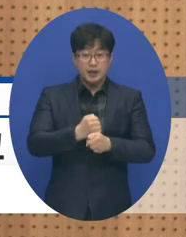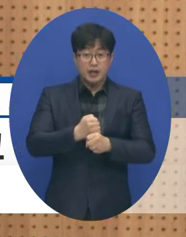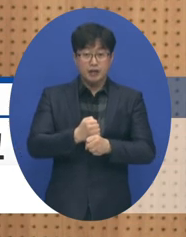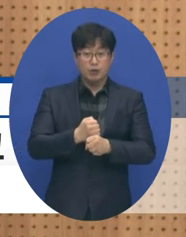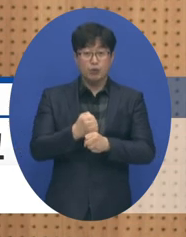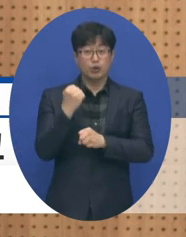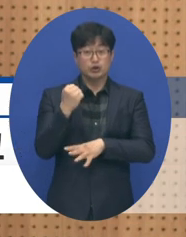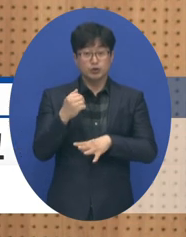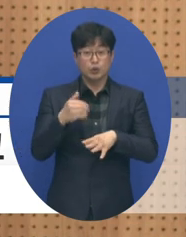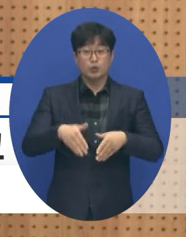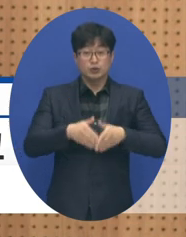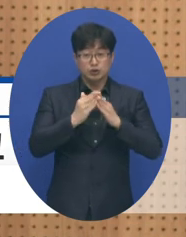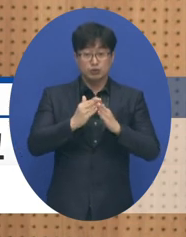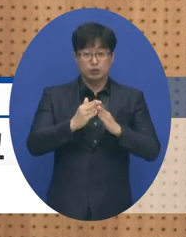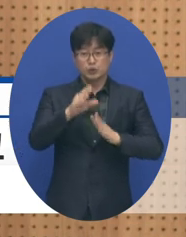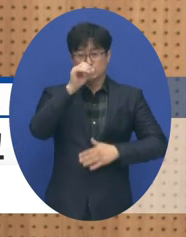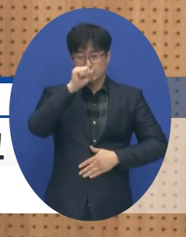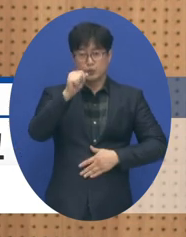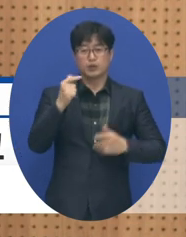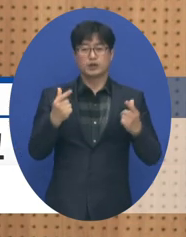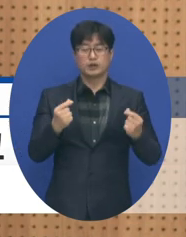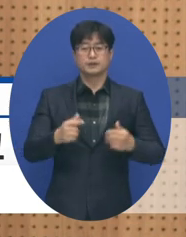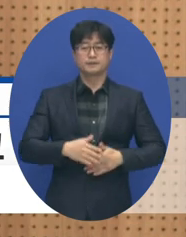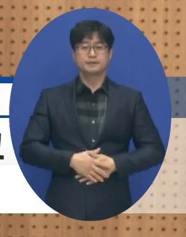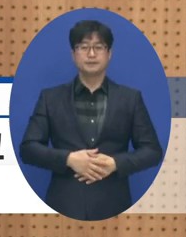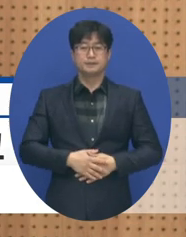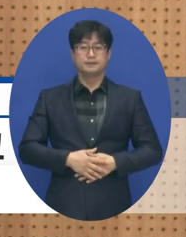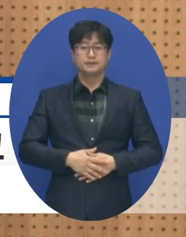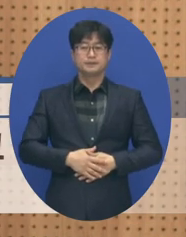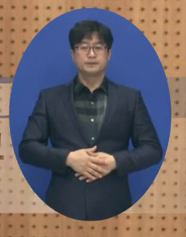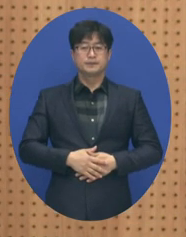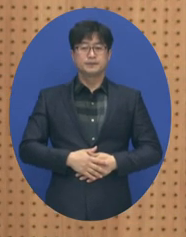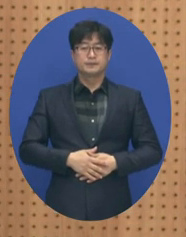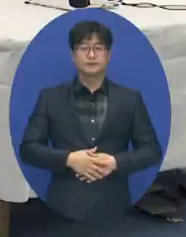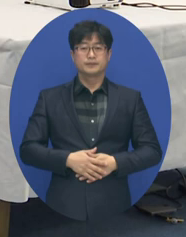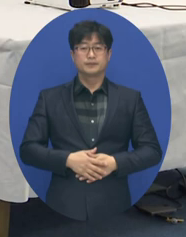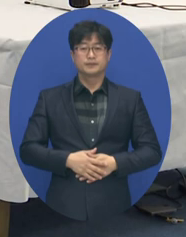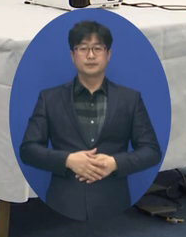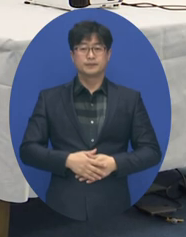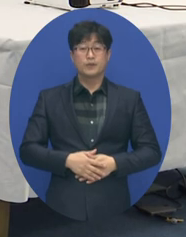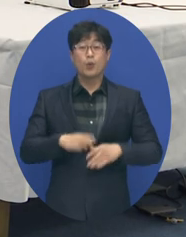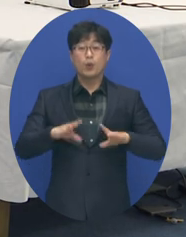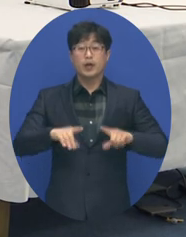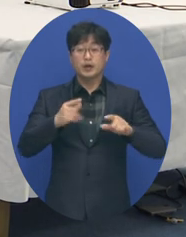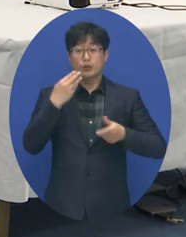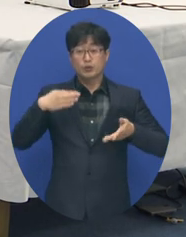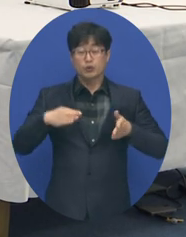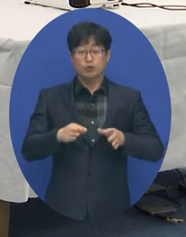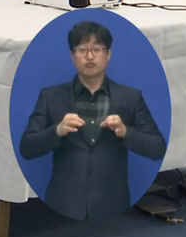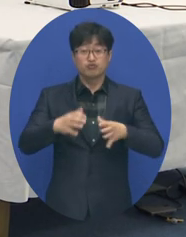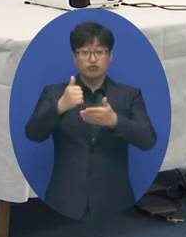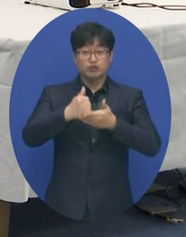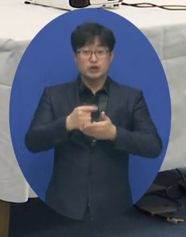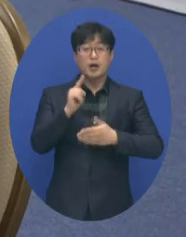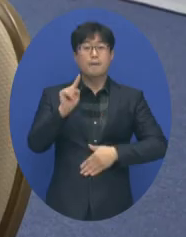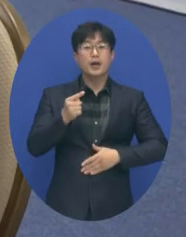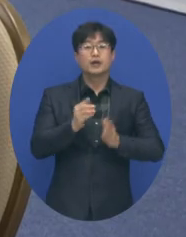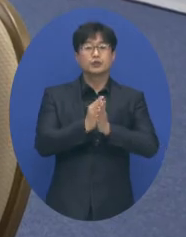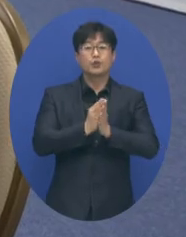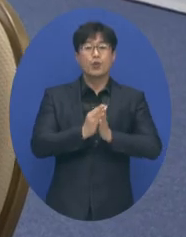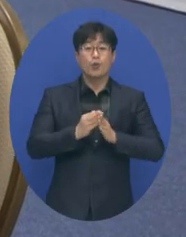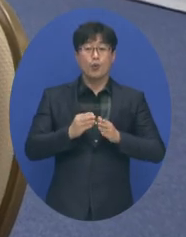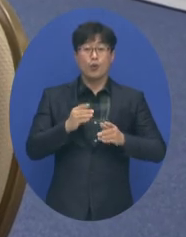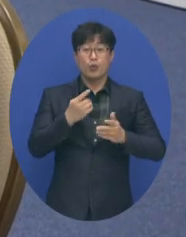만들고 인프라를 깔도록 했으면 좋겠습니다. 올해 경기도는 투자 유치 100조 원을